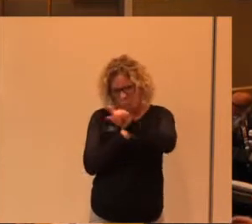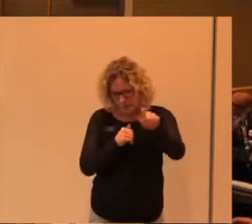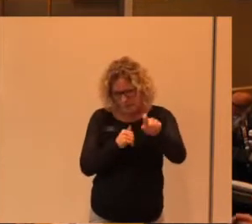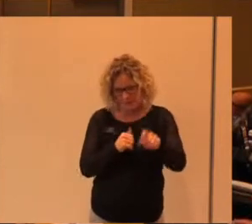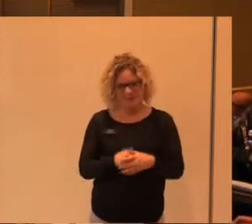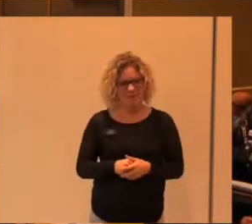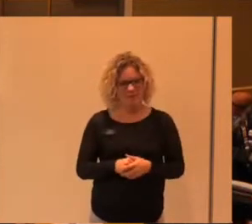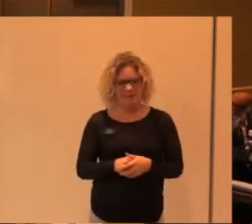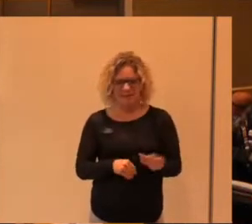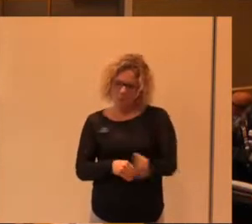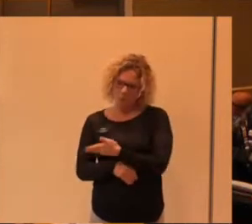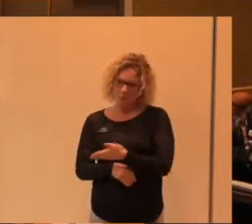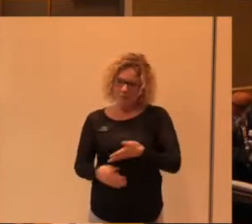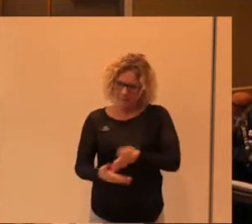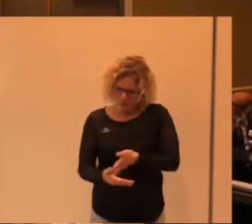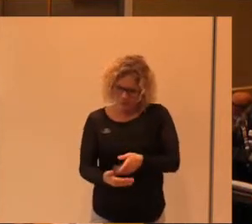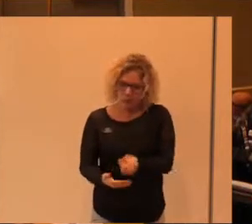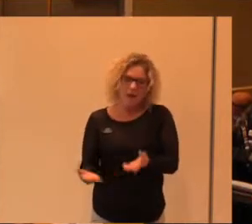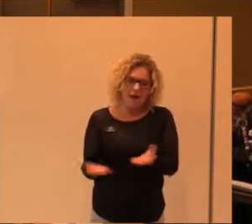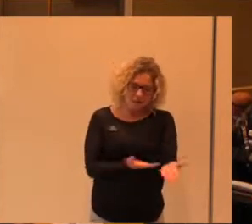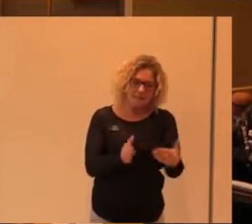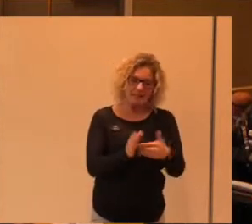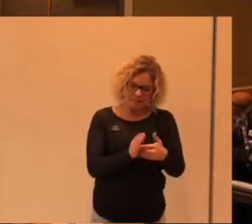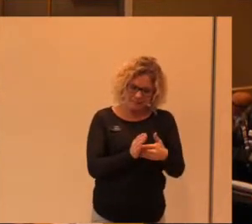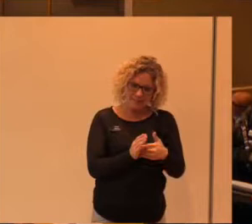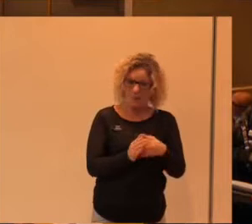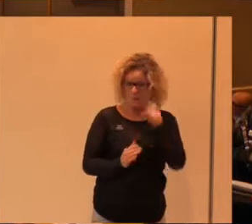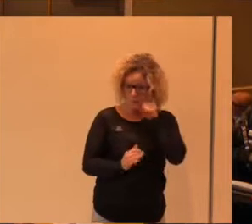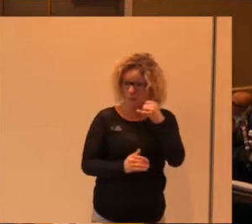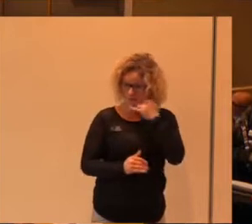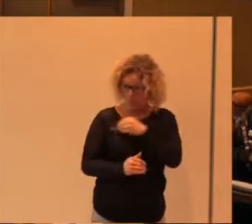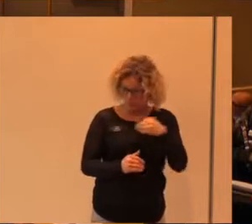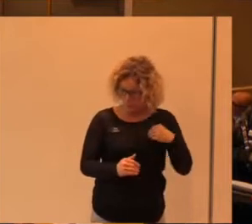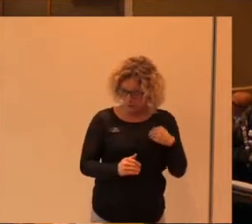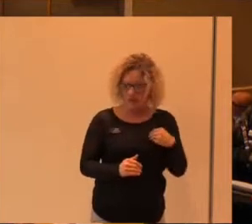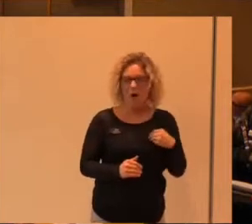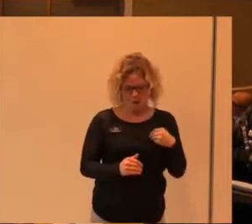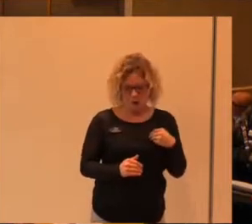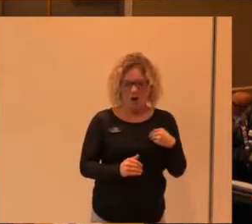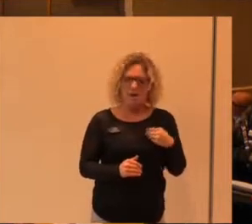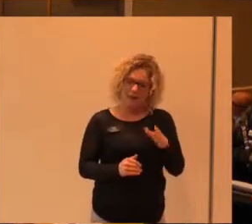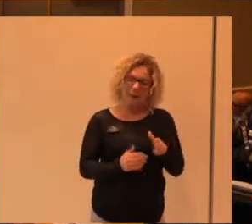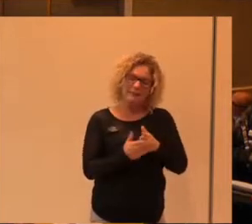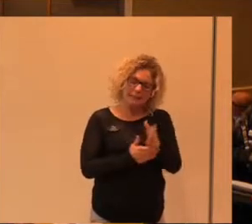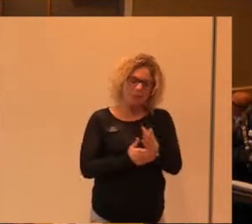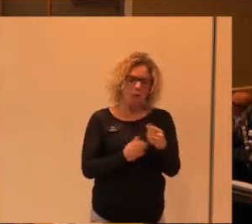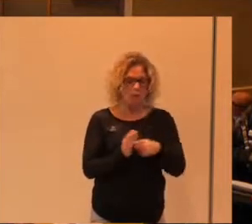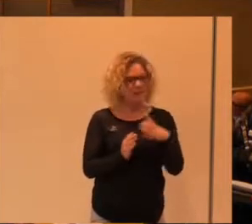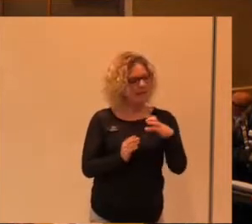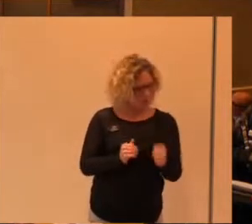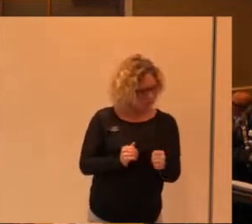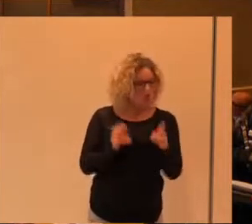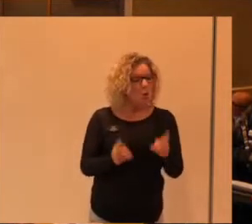Riv hindren. De hänvisar till numera hos Post- och telestyrelsen webbriktlinjer.se som